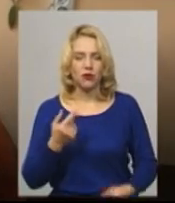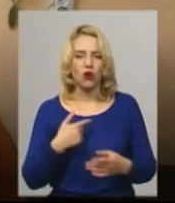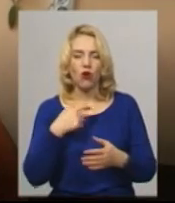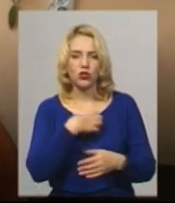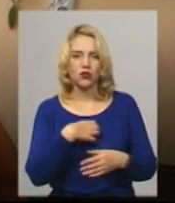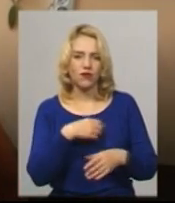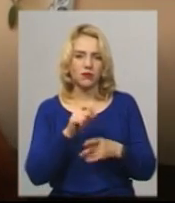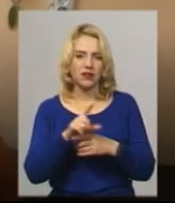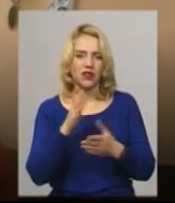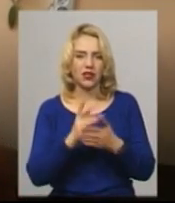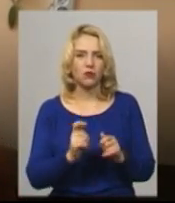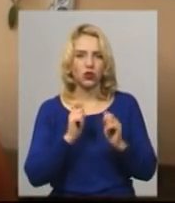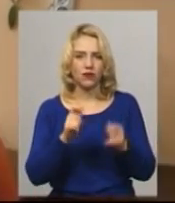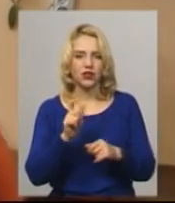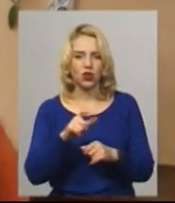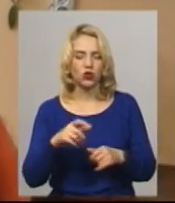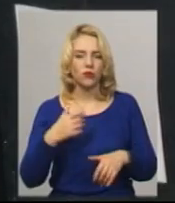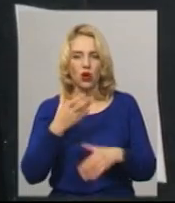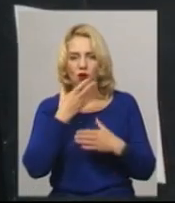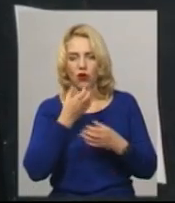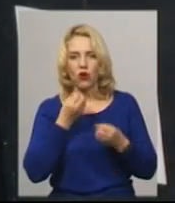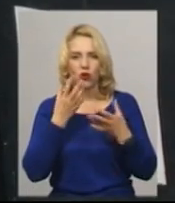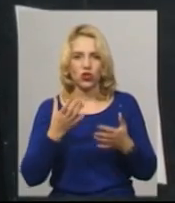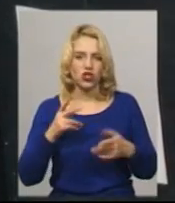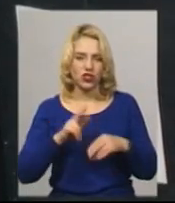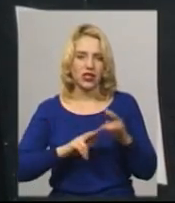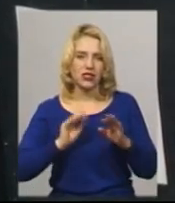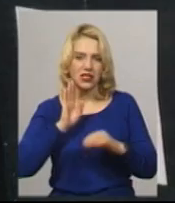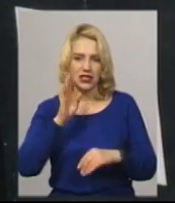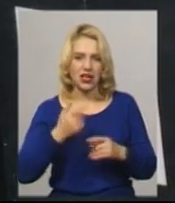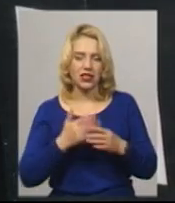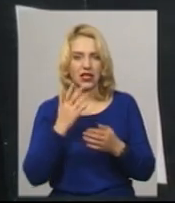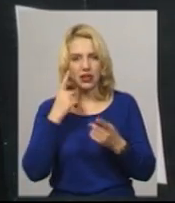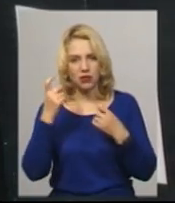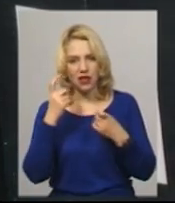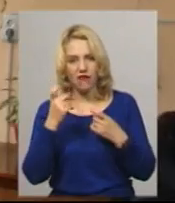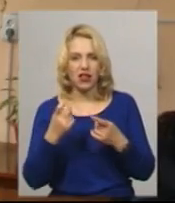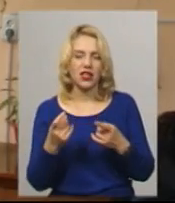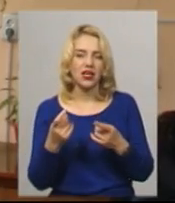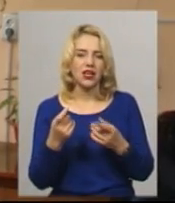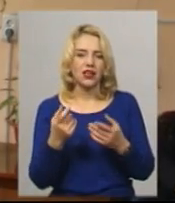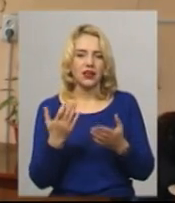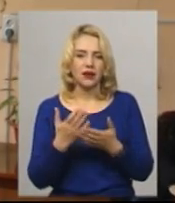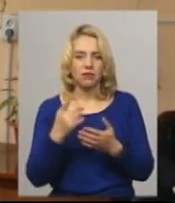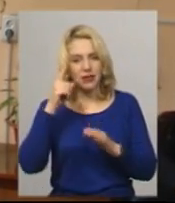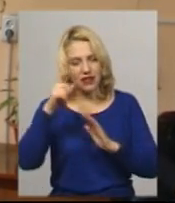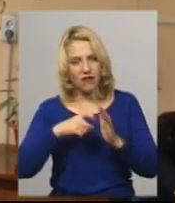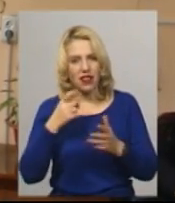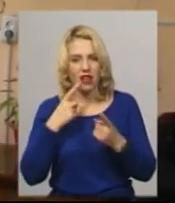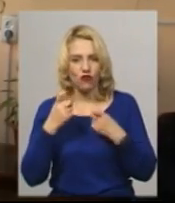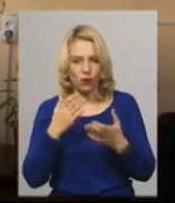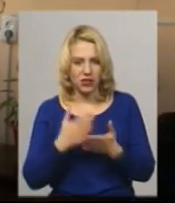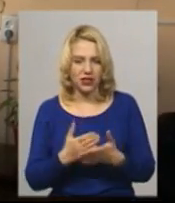є подарувати людям хороший настрій з самого ранку. Звучить на радіо і пізнавальна інформація, каже учень Тарас Юр'єв. Про погоду,